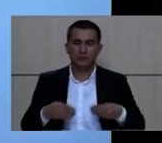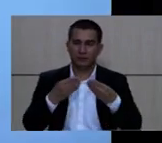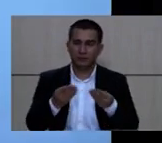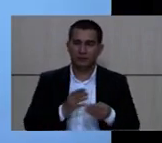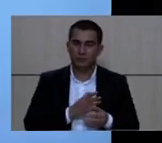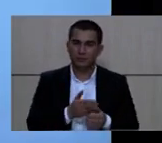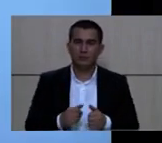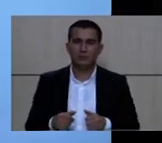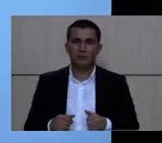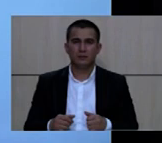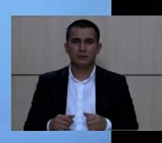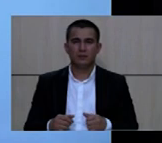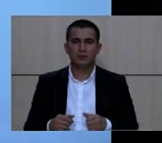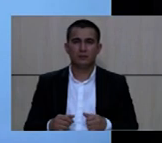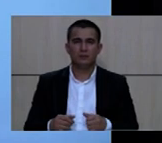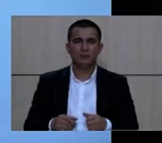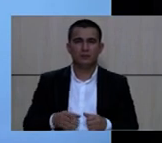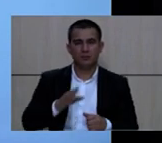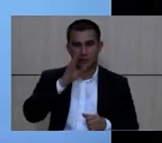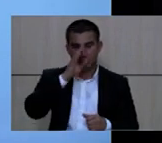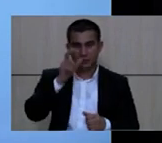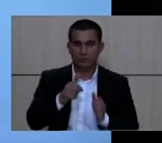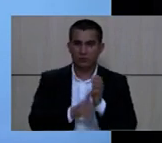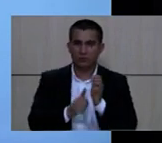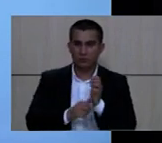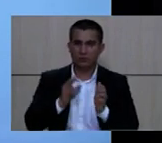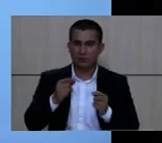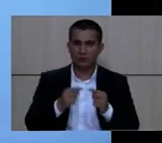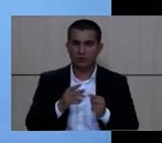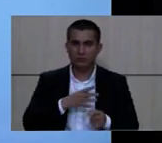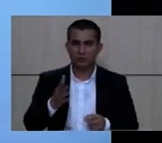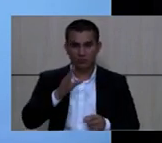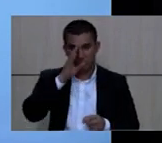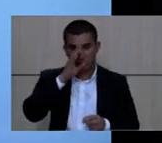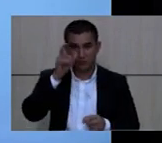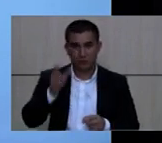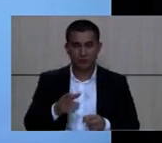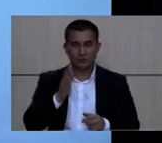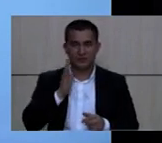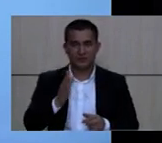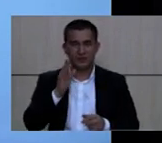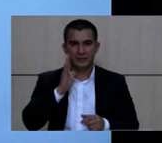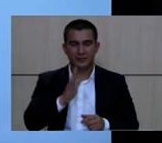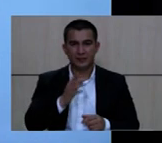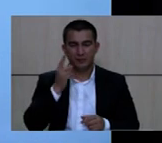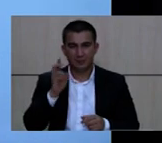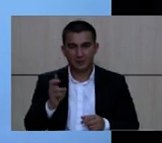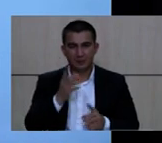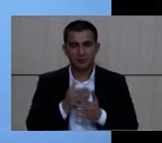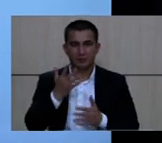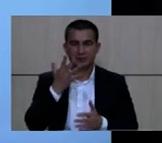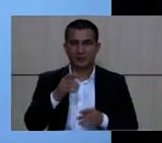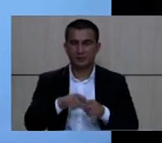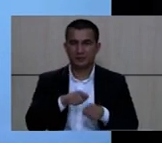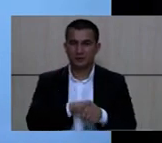Berilgan bolaning massasi 60 kg'ga teng. Bolaning tezligi VB deb belgiladik. 5